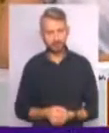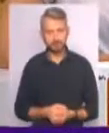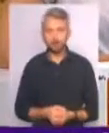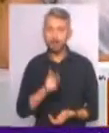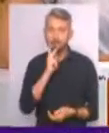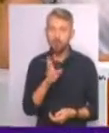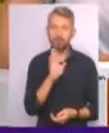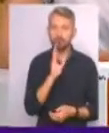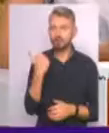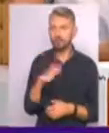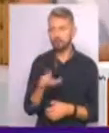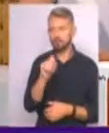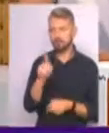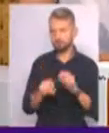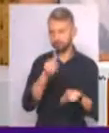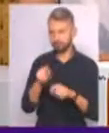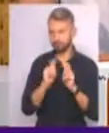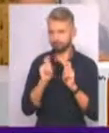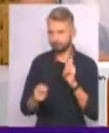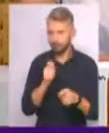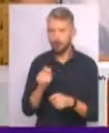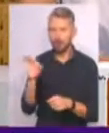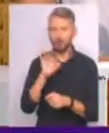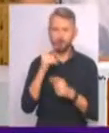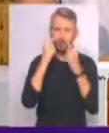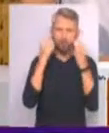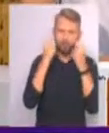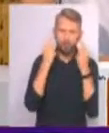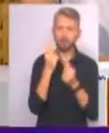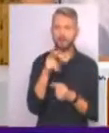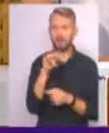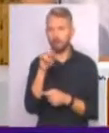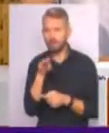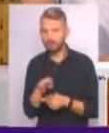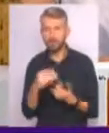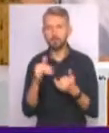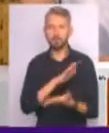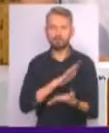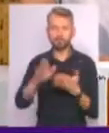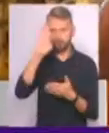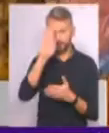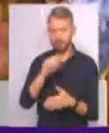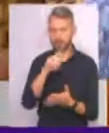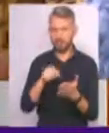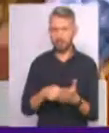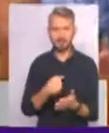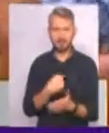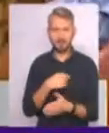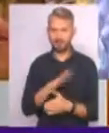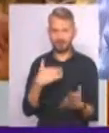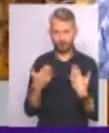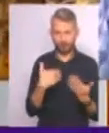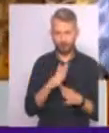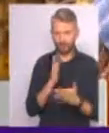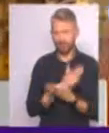бачите, жінки вже задали свої питання щодо зморшок, щодо целлюліту, і тепер суто чоловіче питання. Мене воно не стосується і